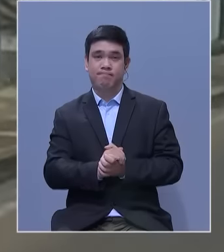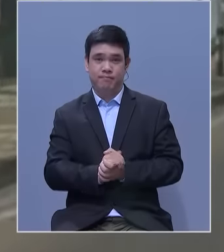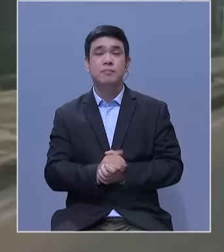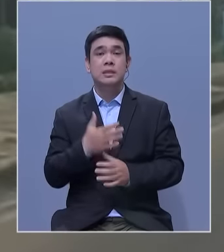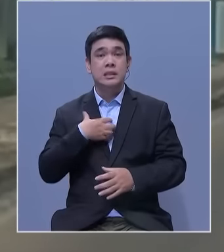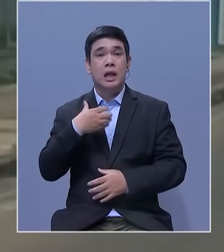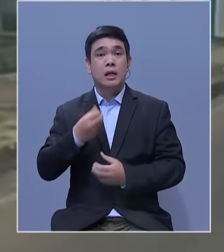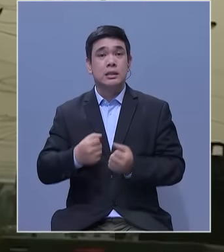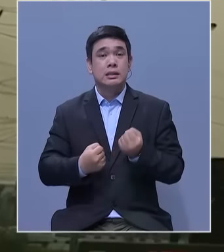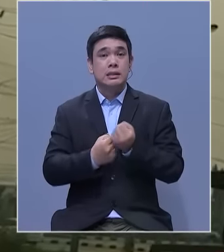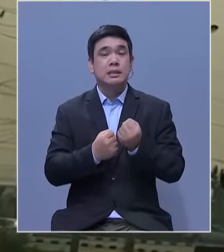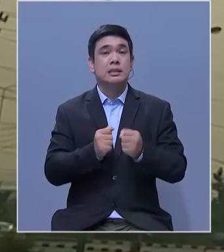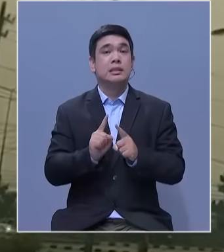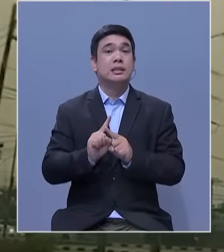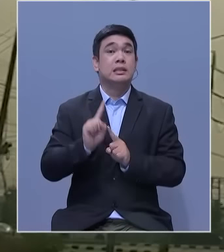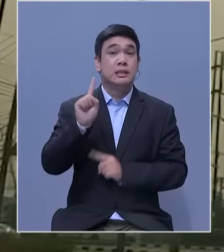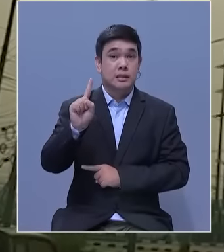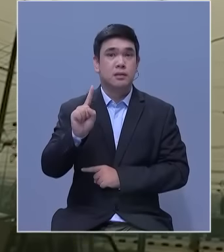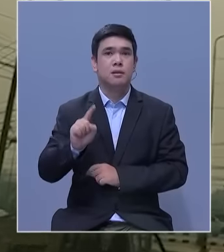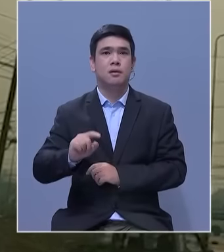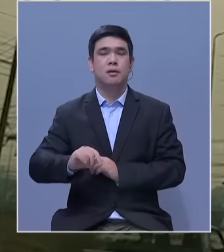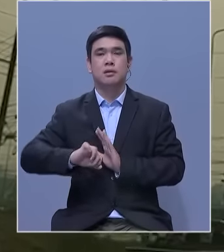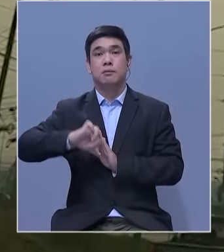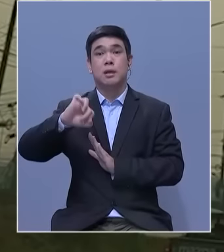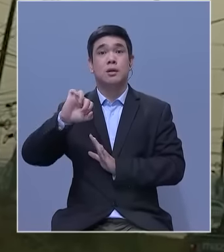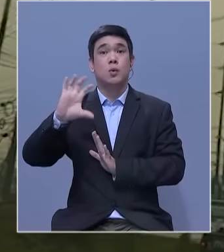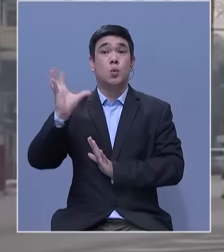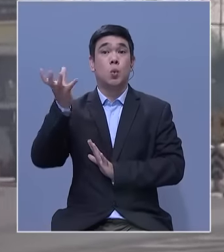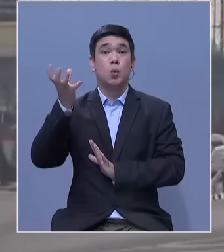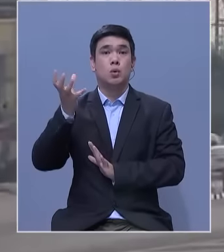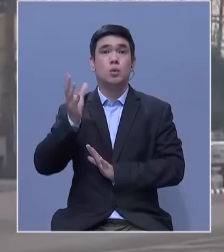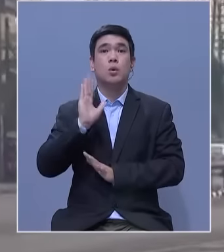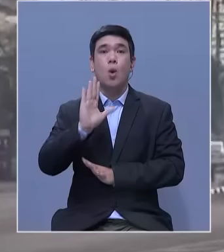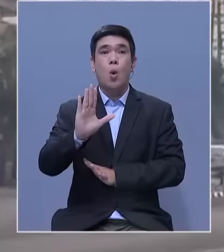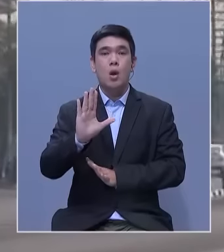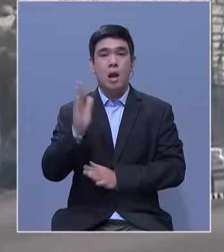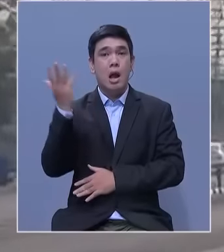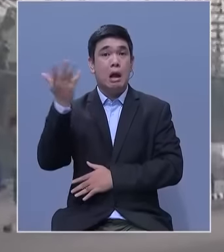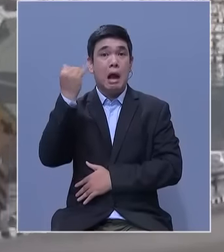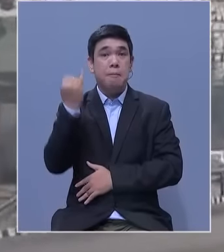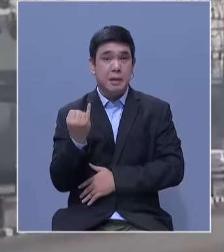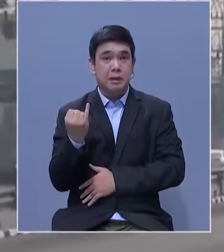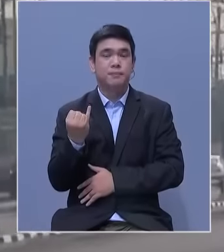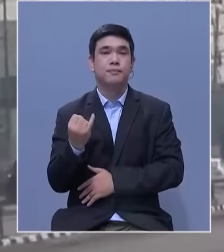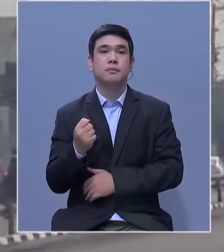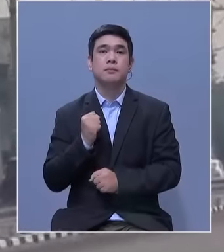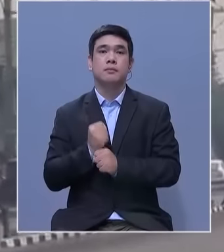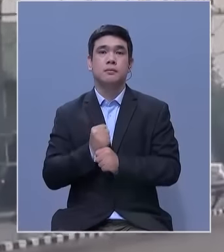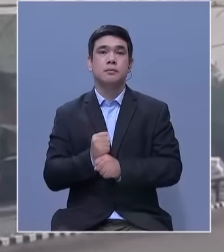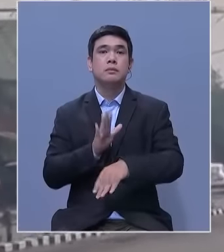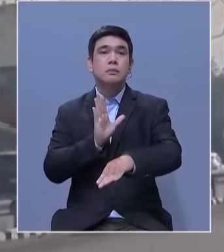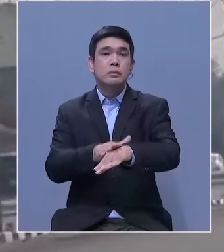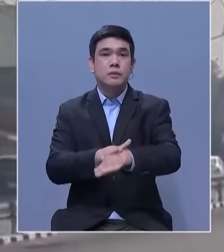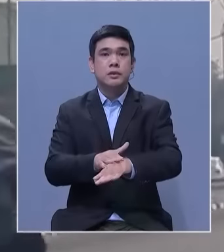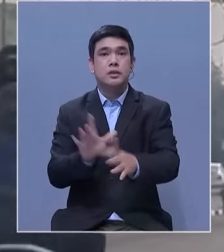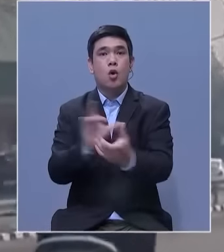ากจะฉลองแชมป์ที่จังหวัดเชียงใหม่เป็นเมืองอันดับหนึ่งของโลกเรื่องของอากาศยอดแย่นะครับจัดทำขึ้นเพื่อสะท้อนสภาพความเ